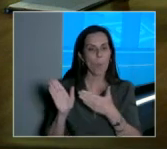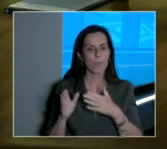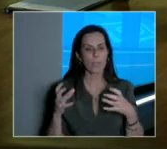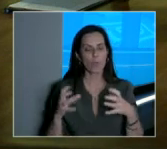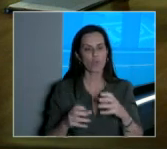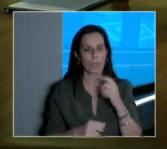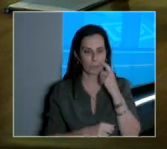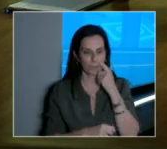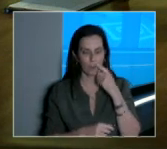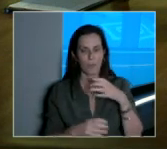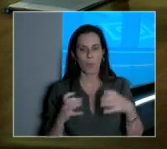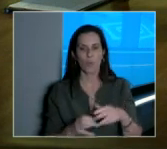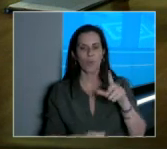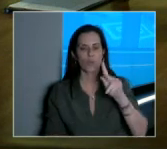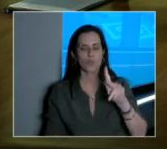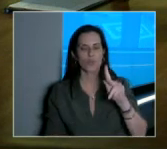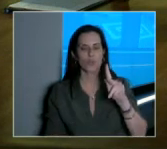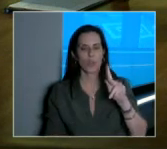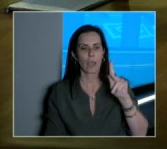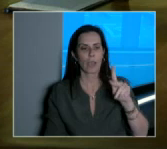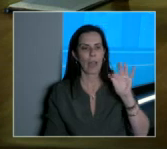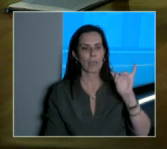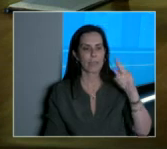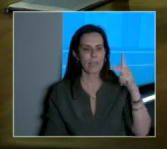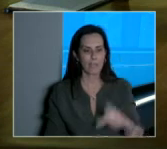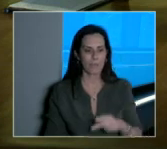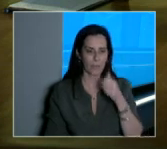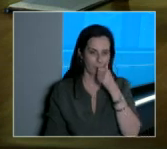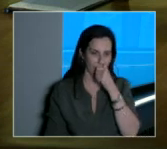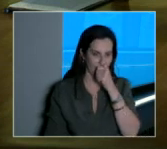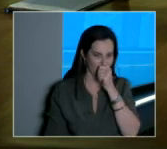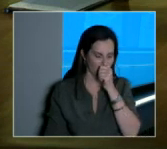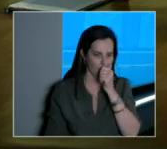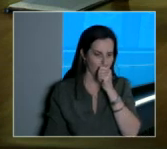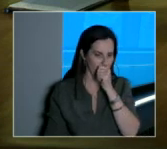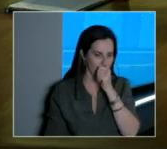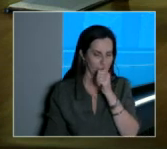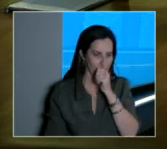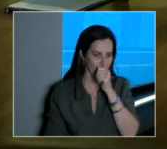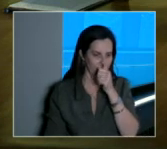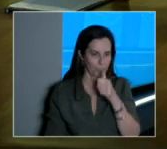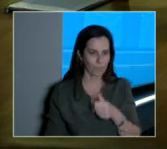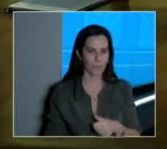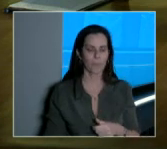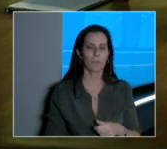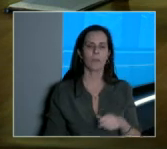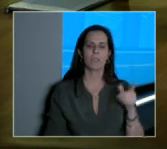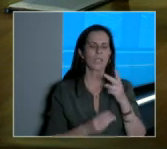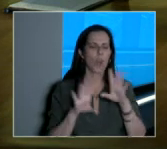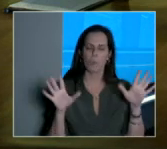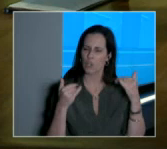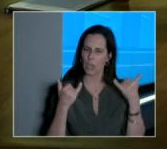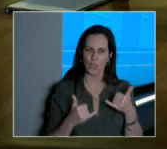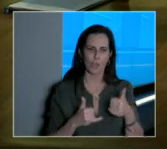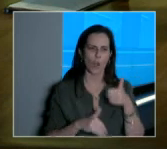לא חושב, לא יודע. לא, הוא הצביע בעד, אנחנו היינו פה. וגם התפטר, אבל הם רק נולדו, אבל אנחנו היינו פה. ראש הממשלה גם התפטר בזה, אבל זה לא משנה בכלל